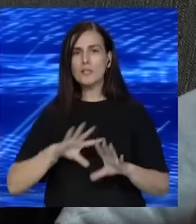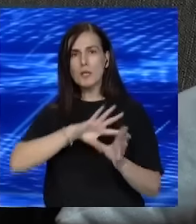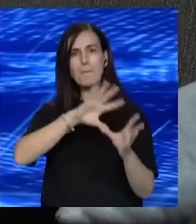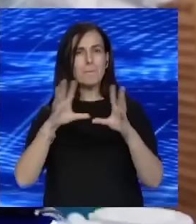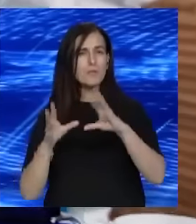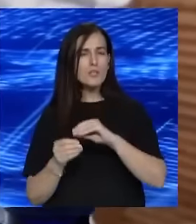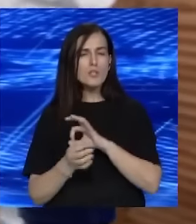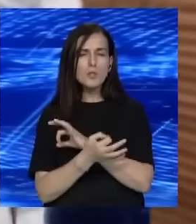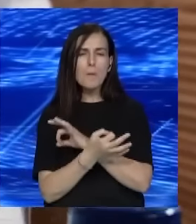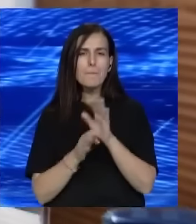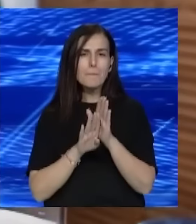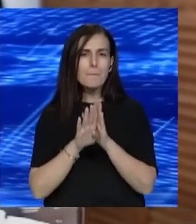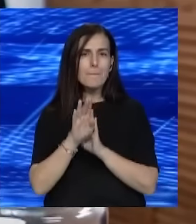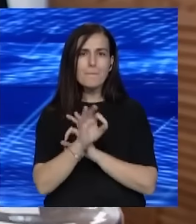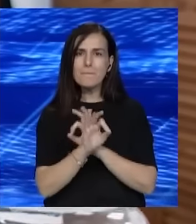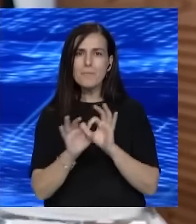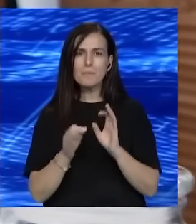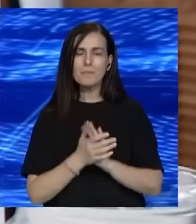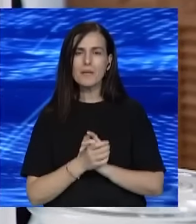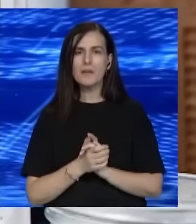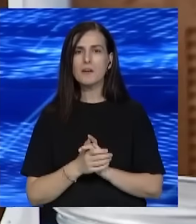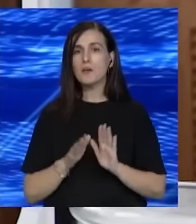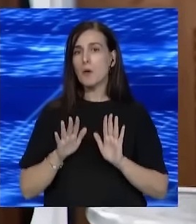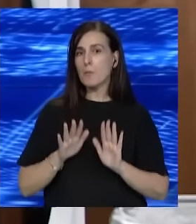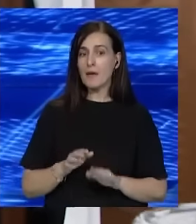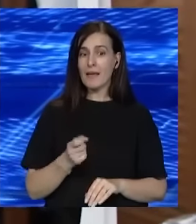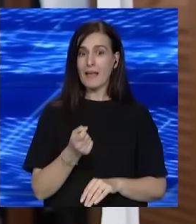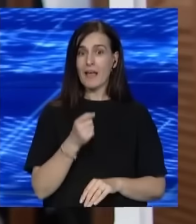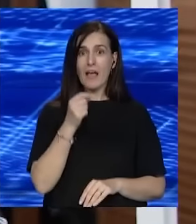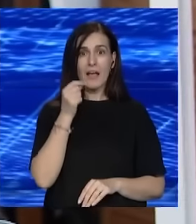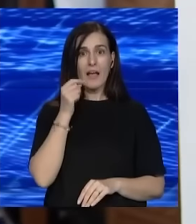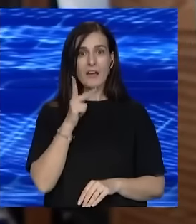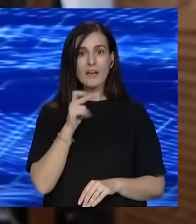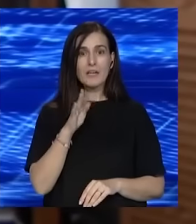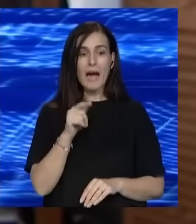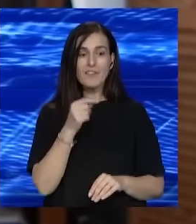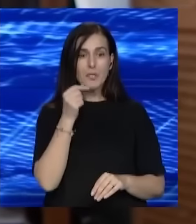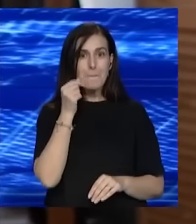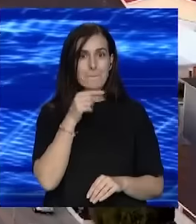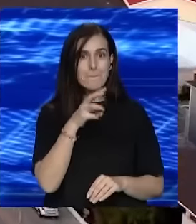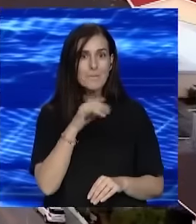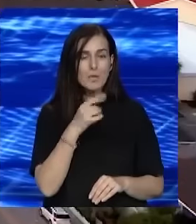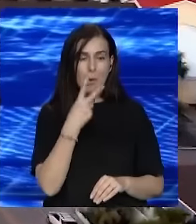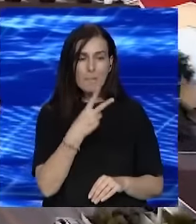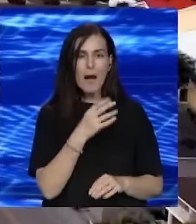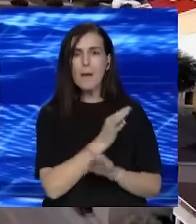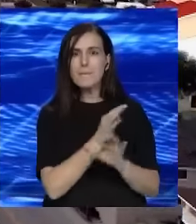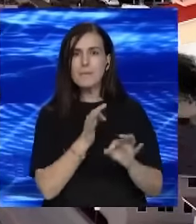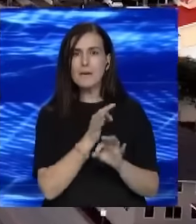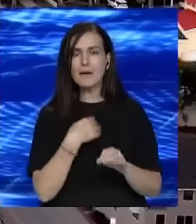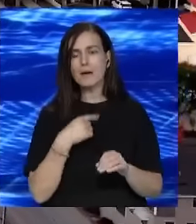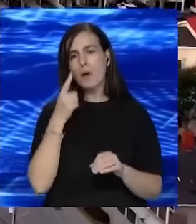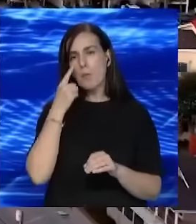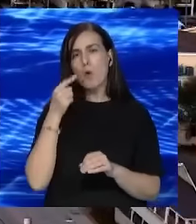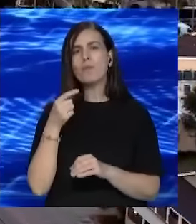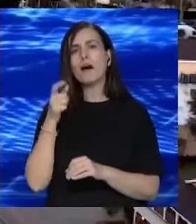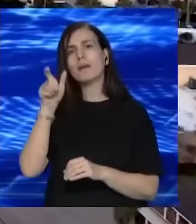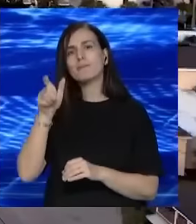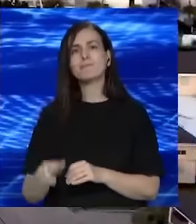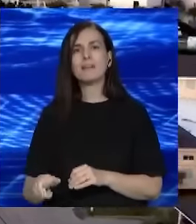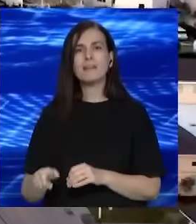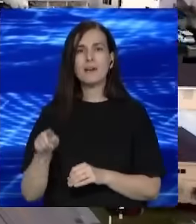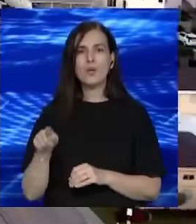ishte përmirësuar. Deri më sot humbtimet janë më premtuese tek kafshët se kanë provuar se rapamicina rritje gjatësinë e minjve. Megjithatë, në artikullin e The New